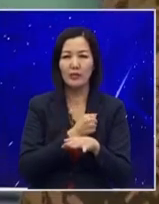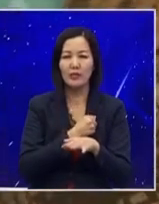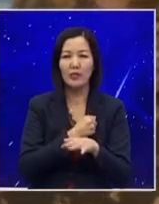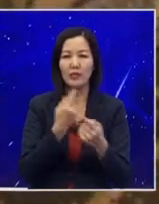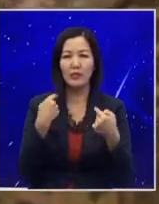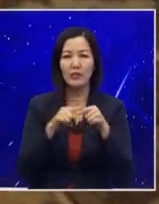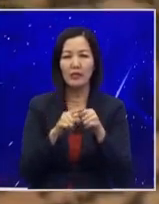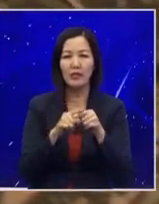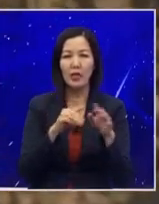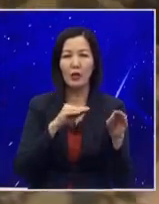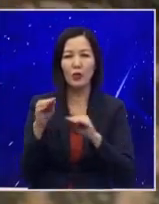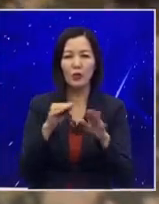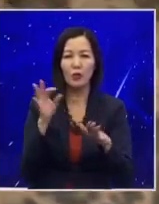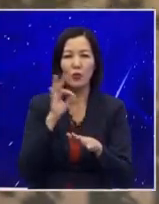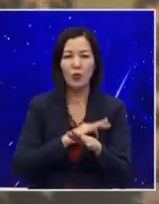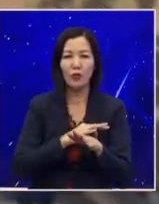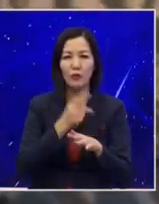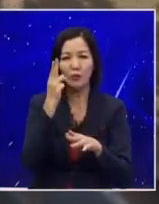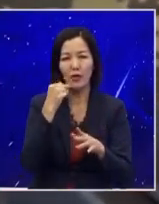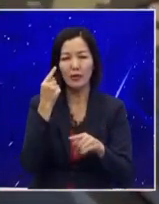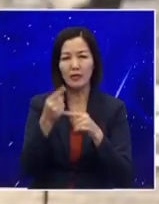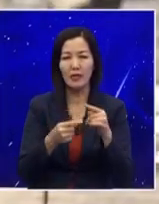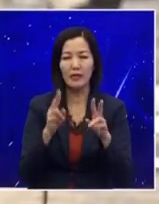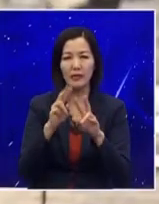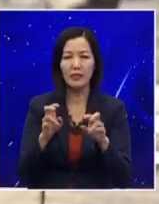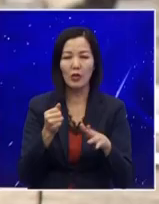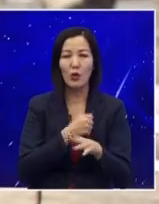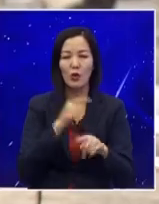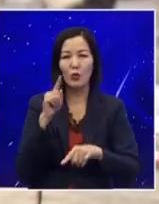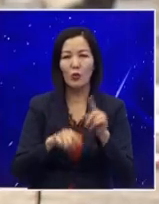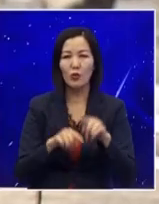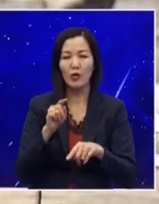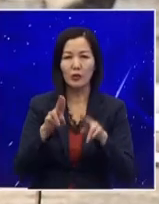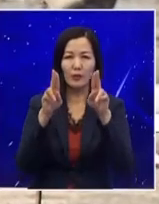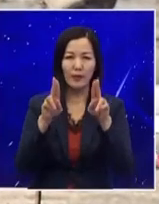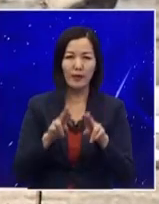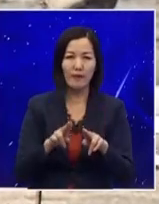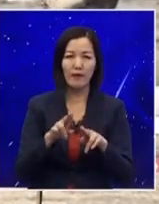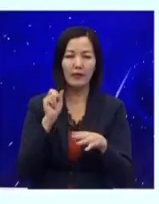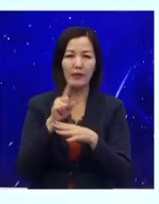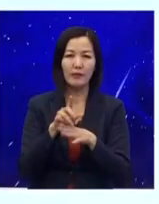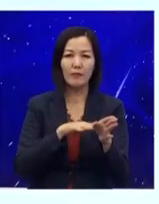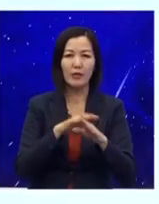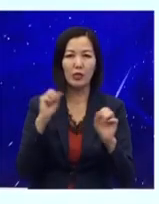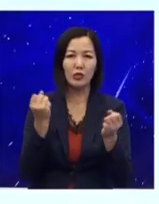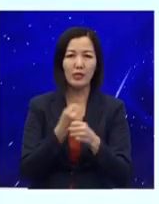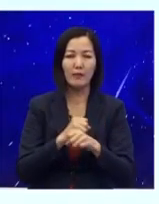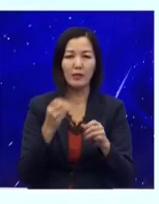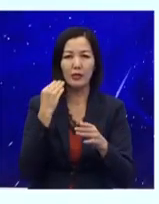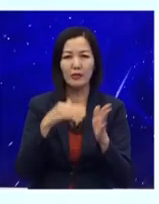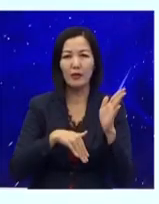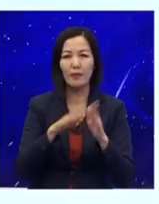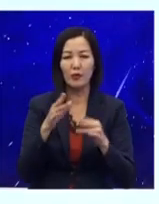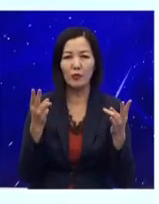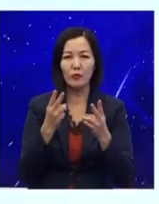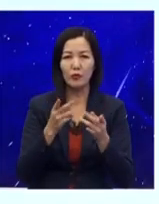сарбаздардың құралдарды қолдану дағдылары тексеріледі. Мұнда отан қорғаушылардан нормативтерді орындаудағы жылдамдықпен қатар сапаның жоғарғы деңгейде